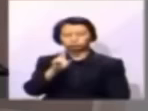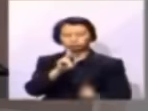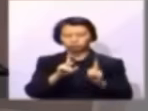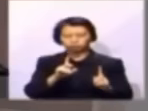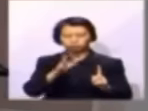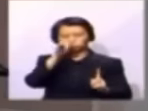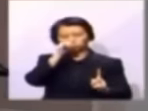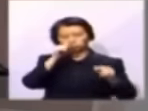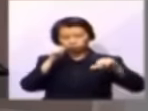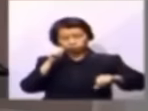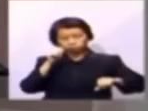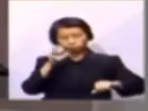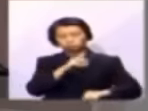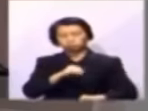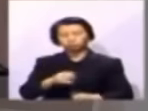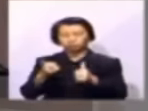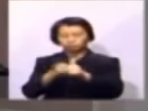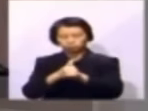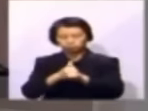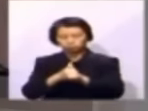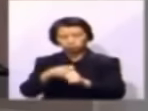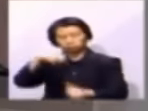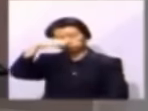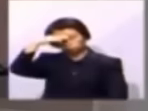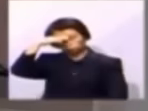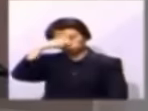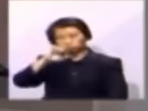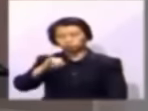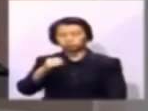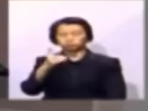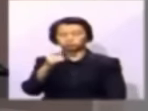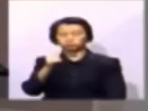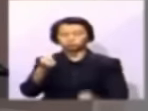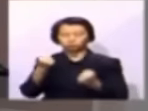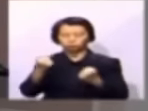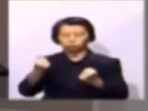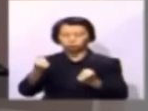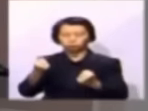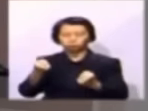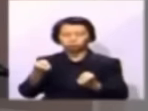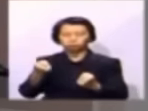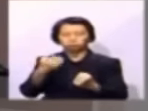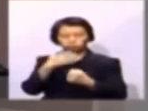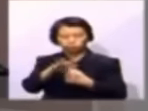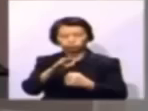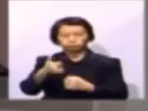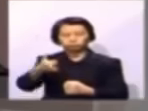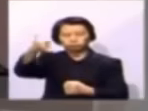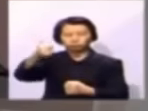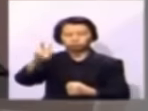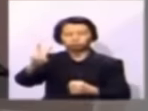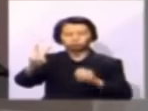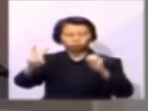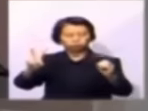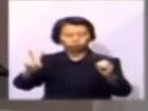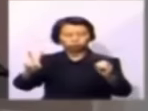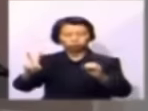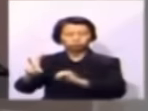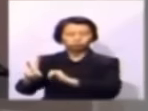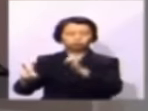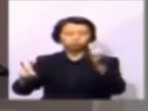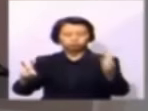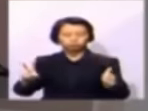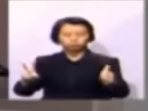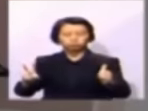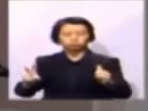atas Melaka. Sementara pendahulu Liga Johor Darul Takzim JDT mengukuhkan cengkaman selepas menang 2-0 ketika melayan